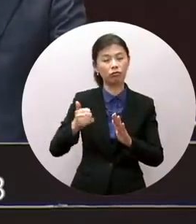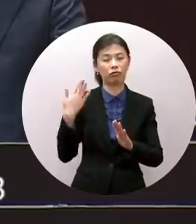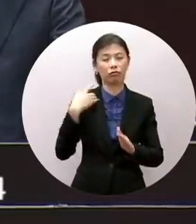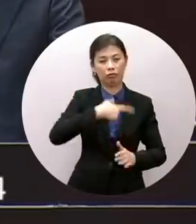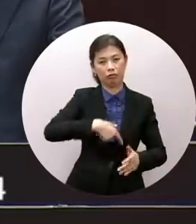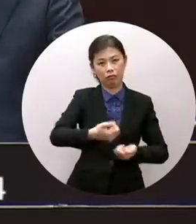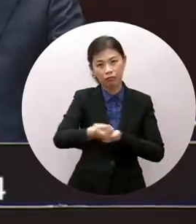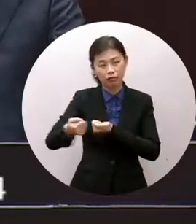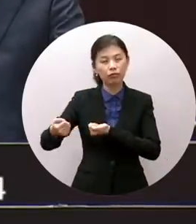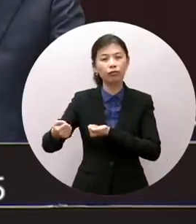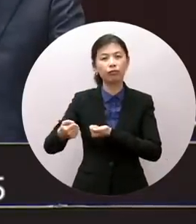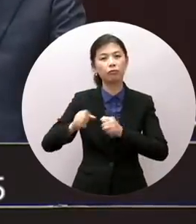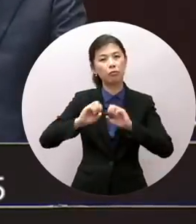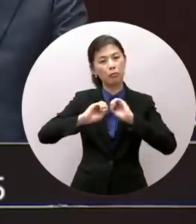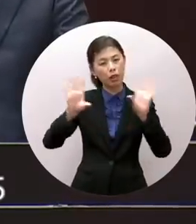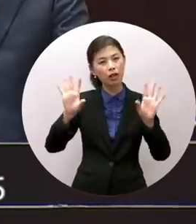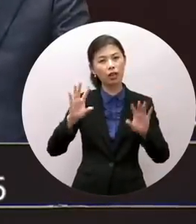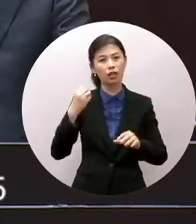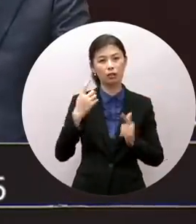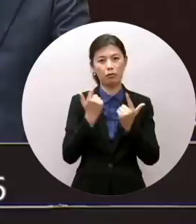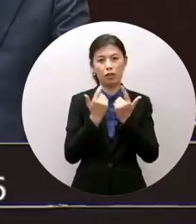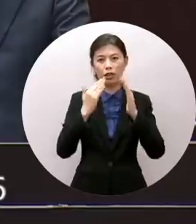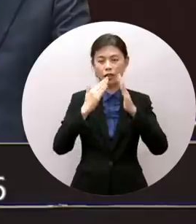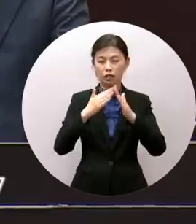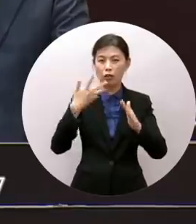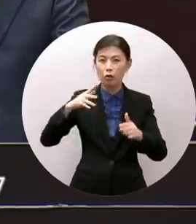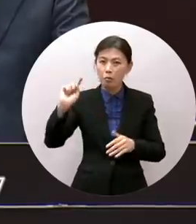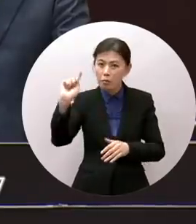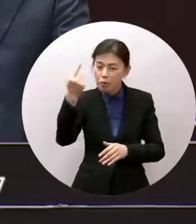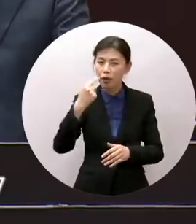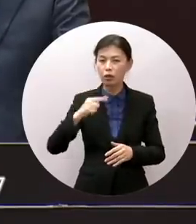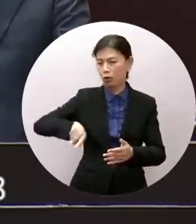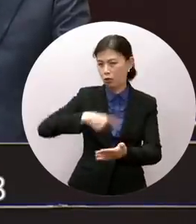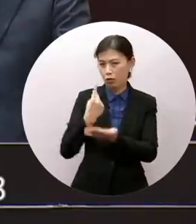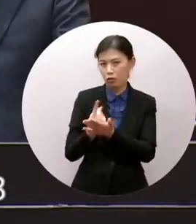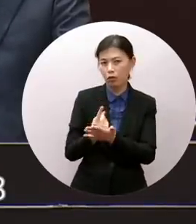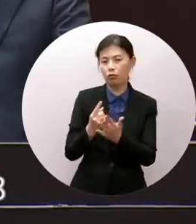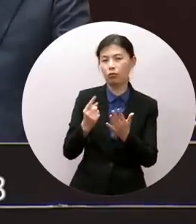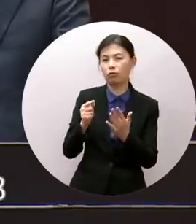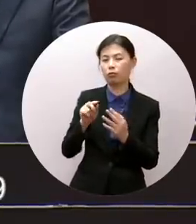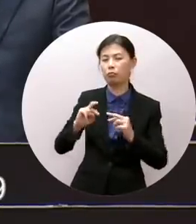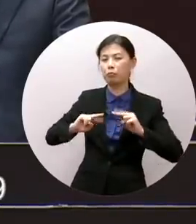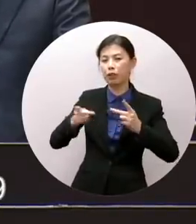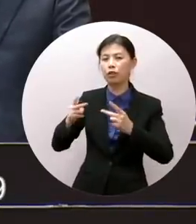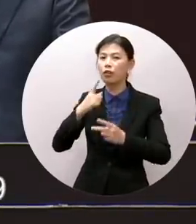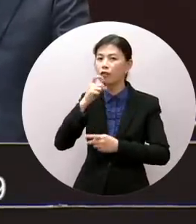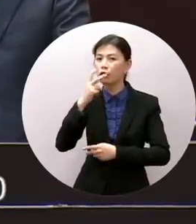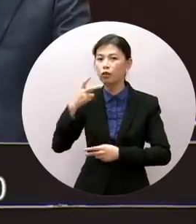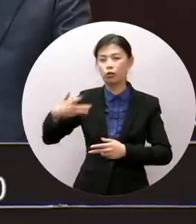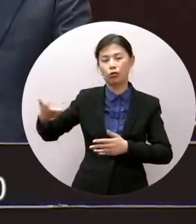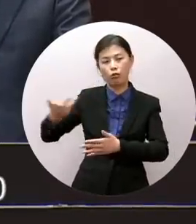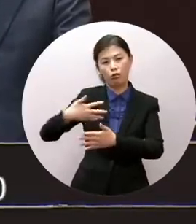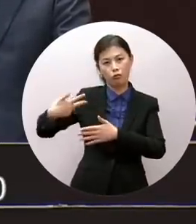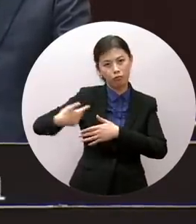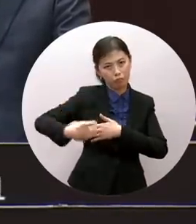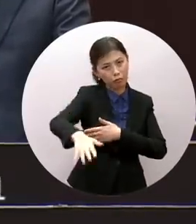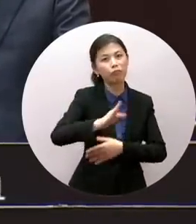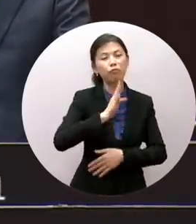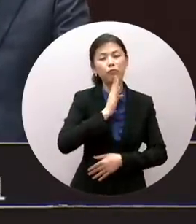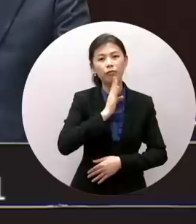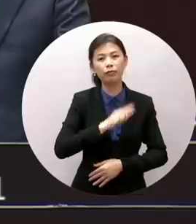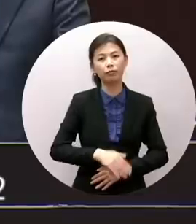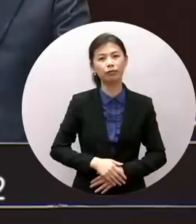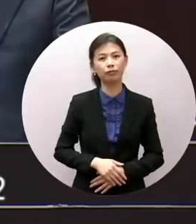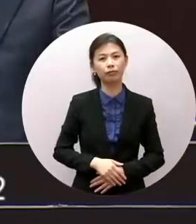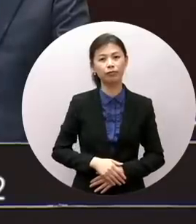市本来就爱前面引用翡翠水，这才合理啊。水库又建在我们的新北市，吼啊，所以讲水的问